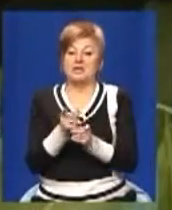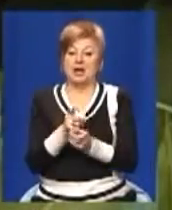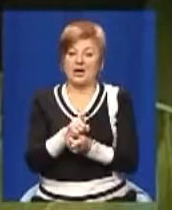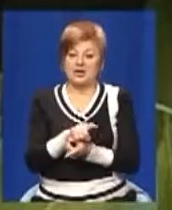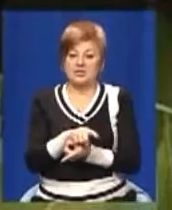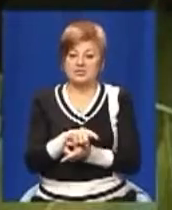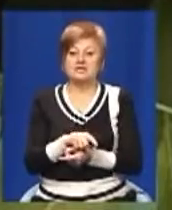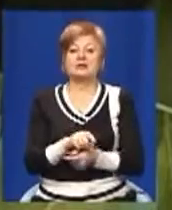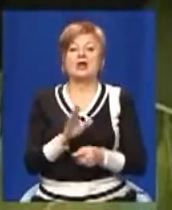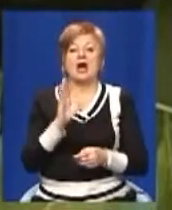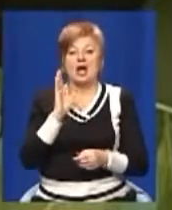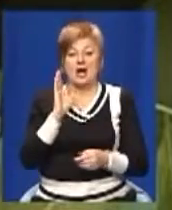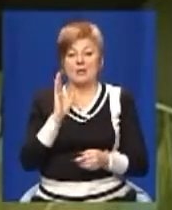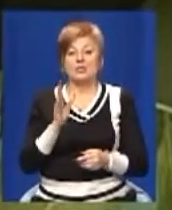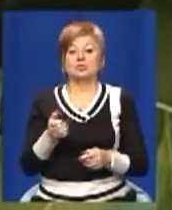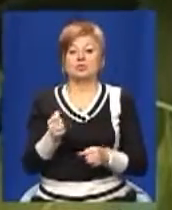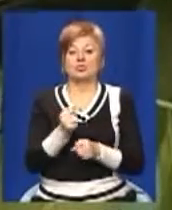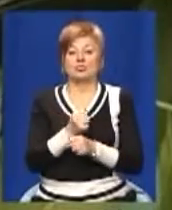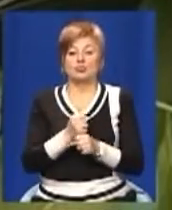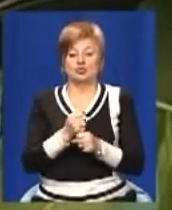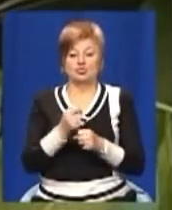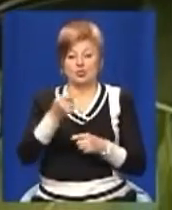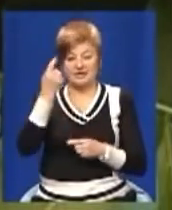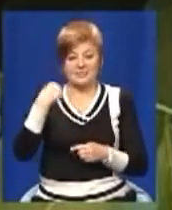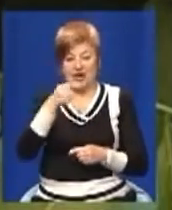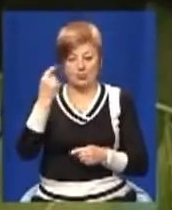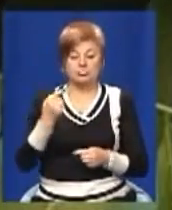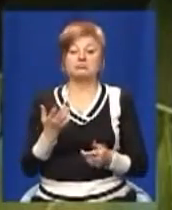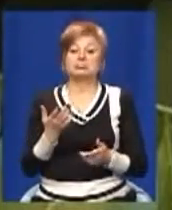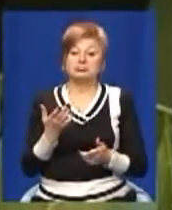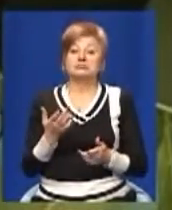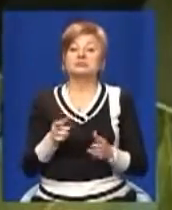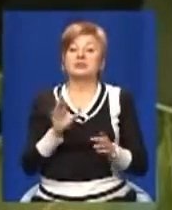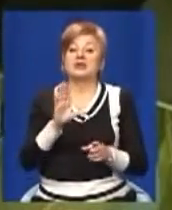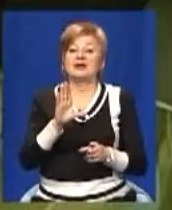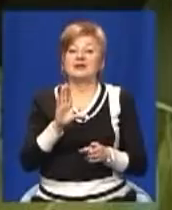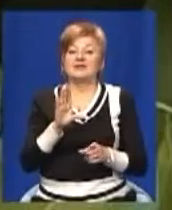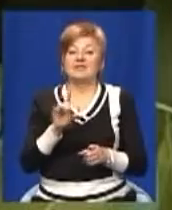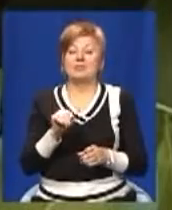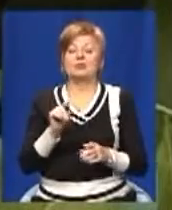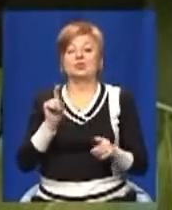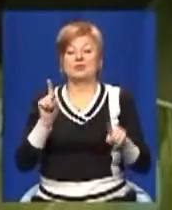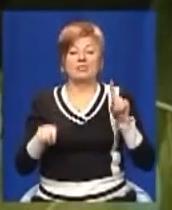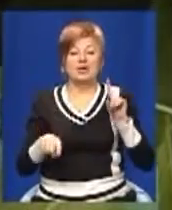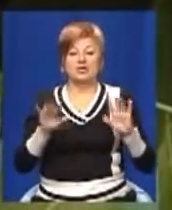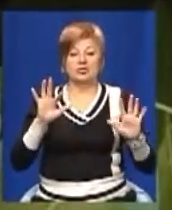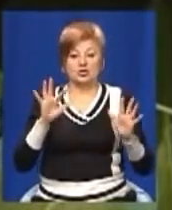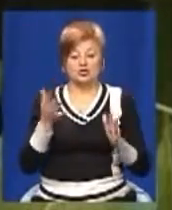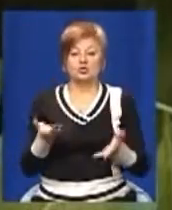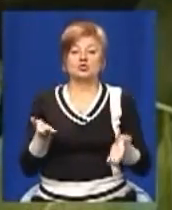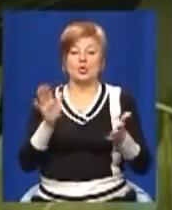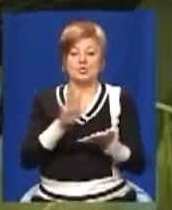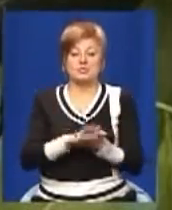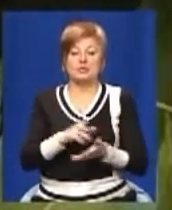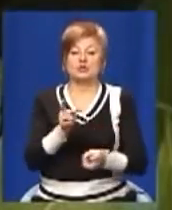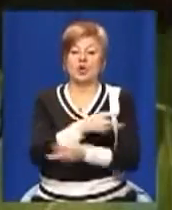і набуває золотисто-жовтого забарвлення. І тільки в рідкісних випадках вовки залишаються з